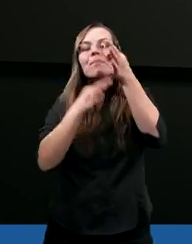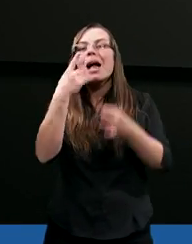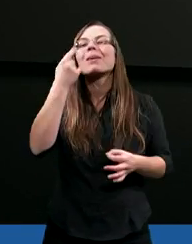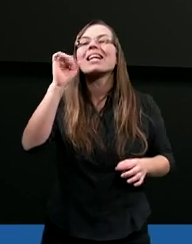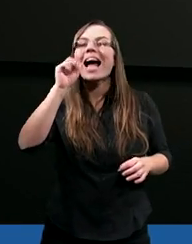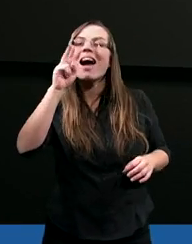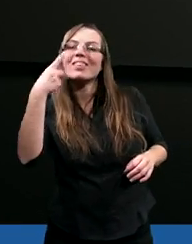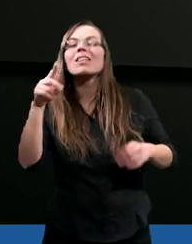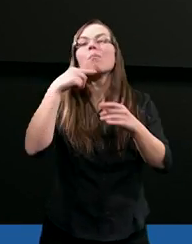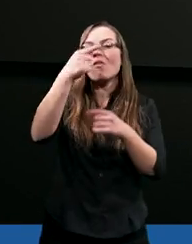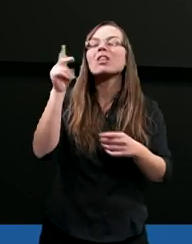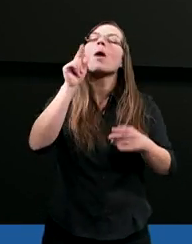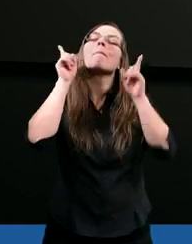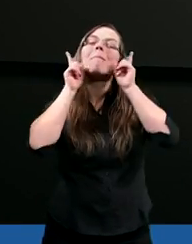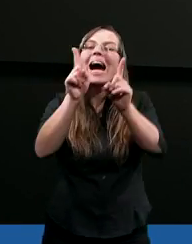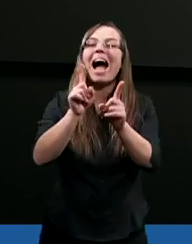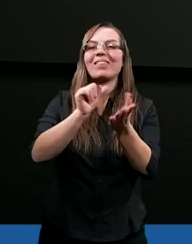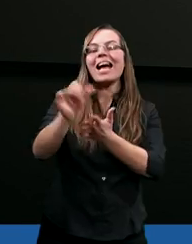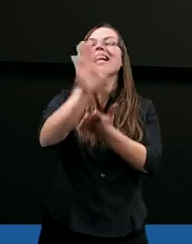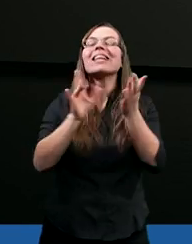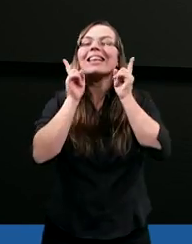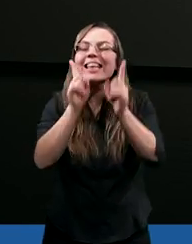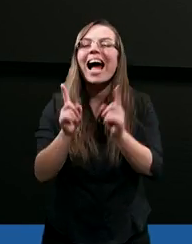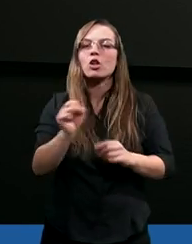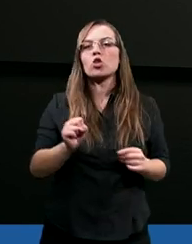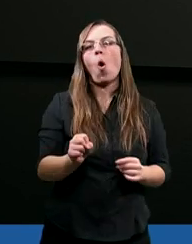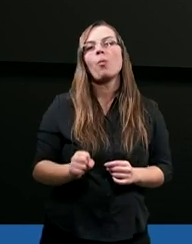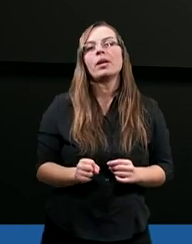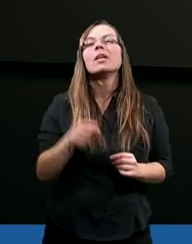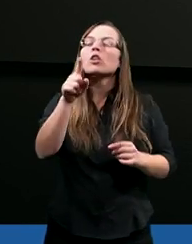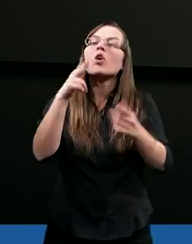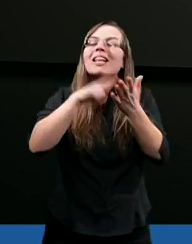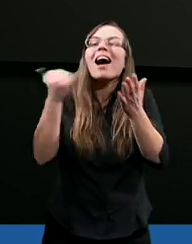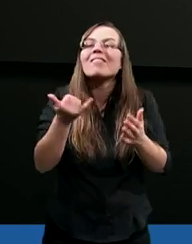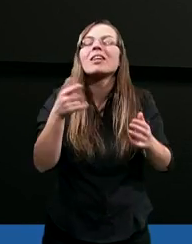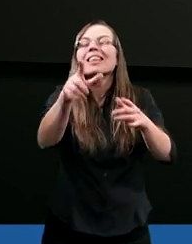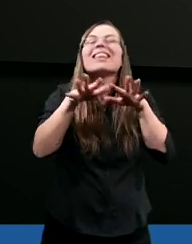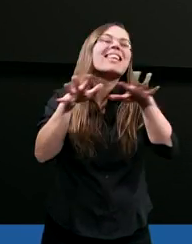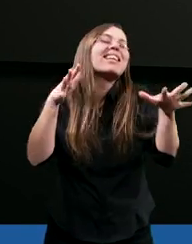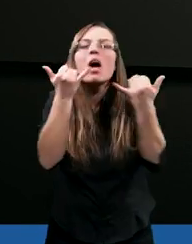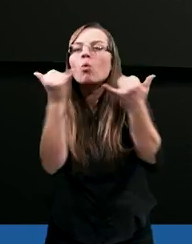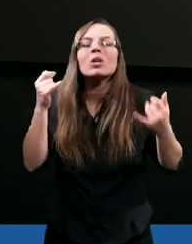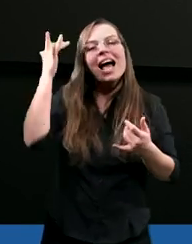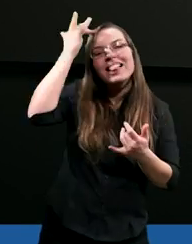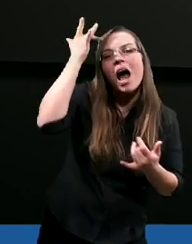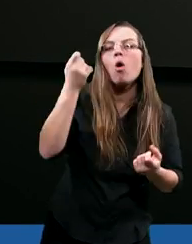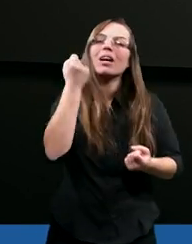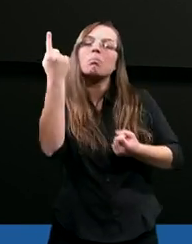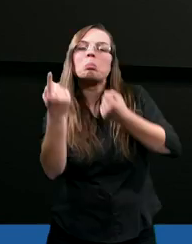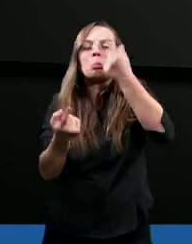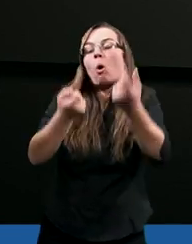powiedział, że prawda jest treścią i to na wieki jest. Tyle różnych teorii powstaje,